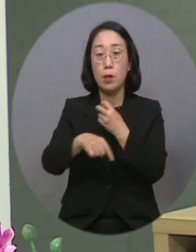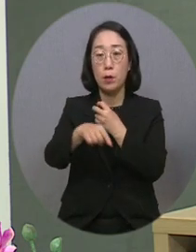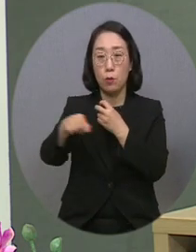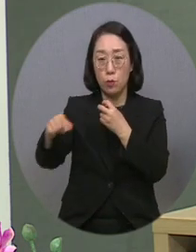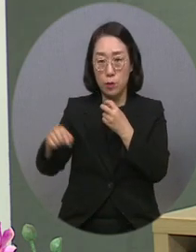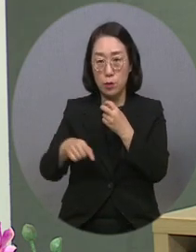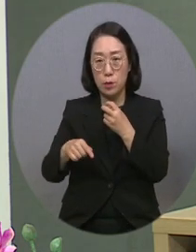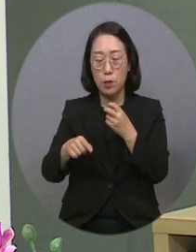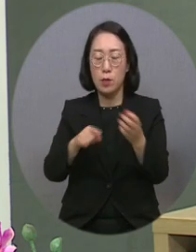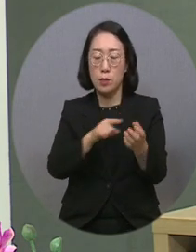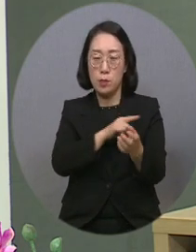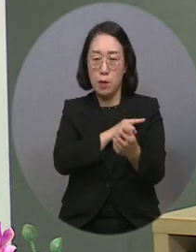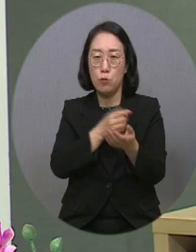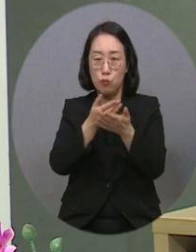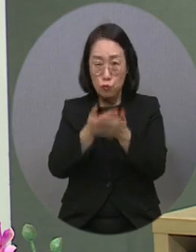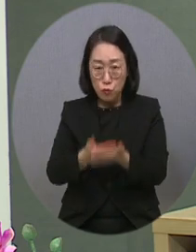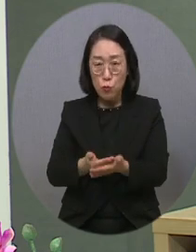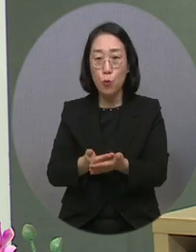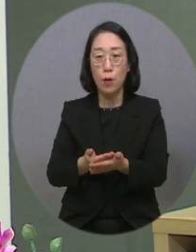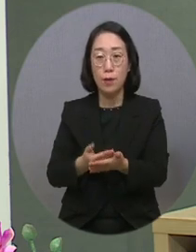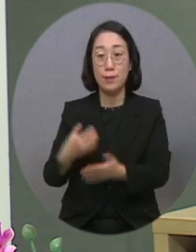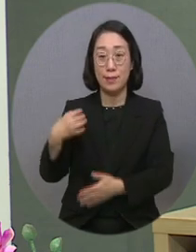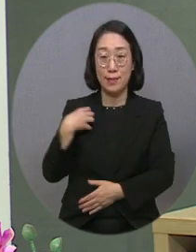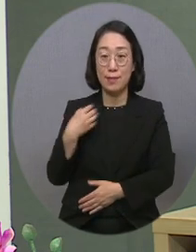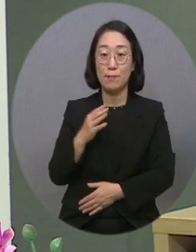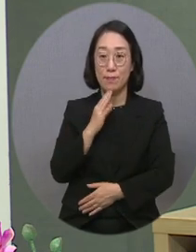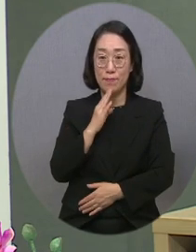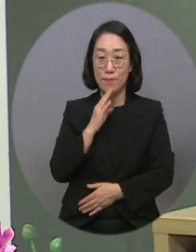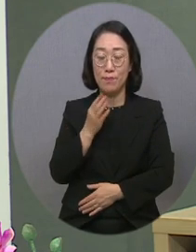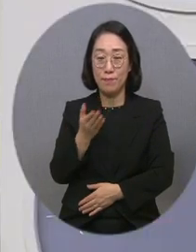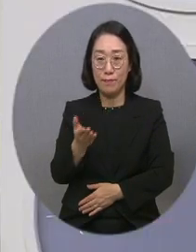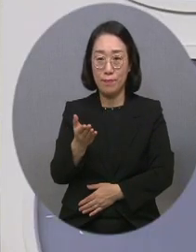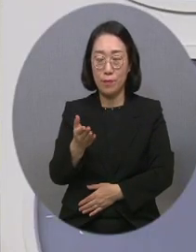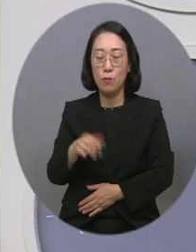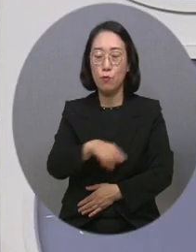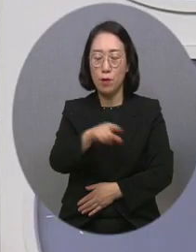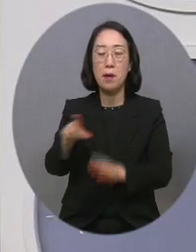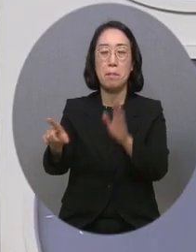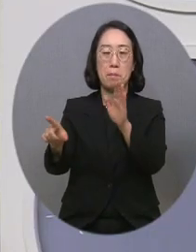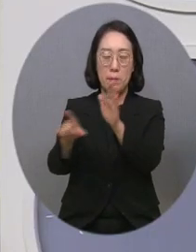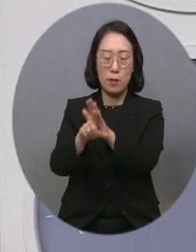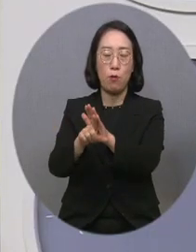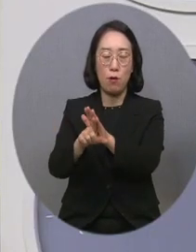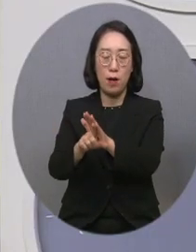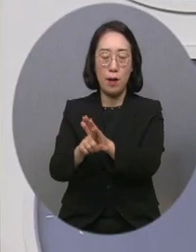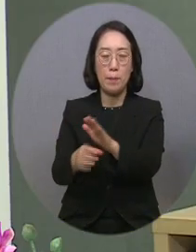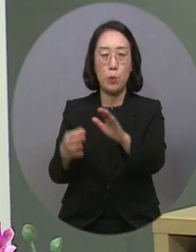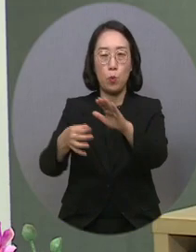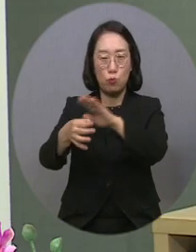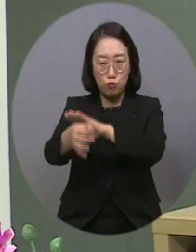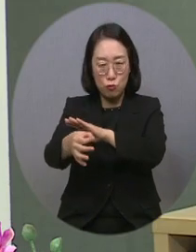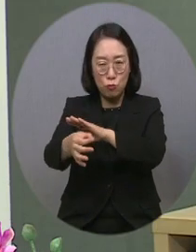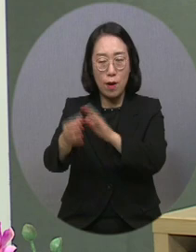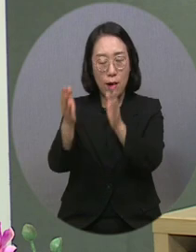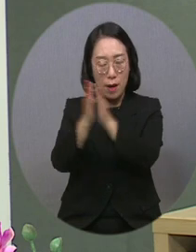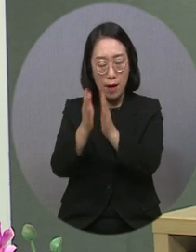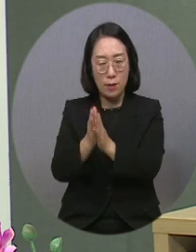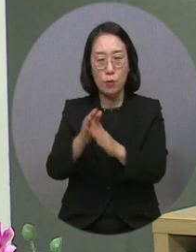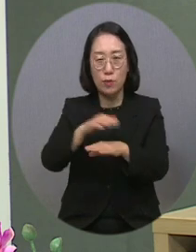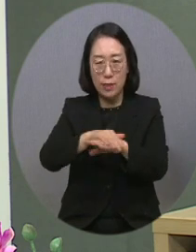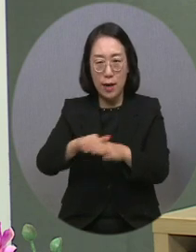공동모금회의 주사업 아니겠습니까? 예. 또 그렇게 믿고 의지하는 국민들의 뜻을 예. 또